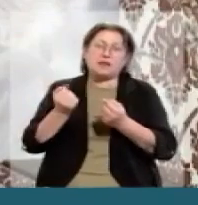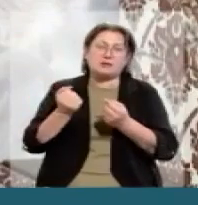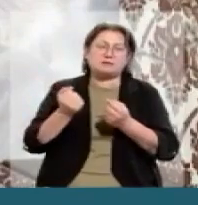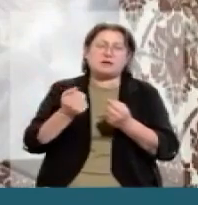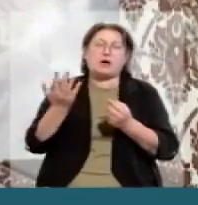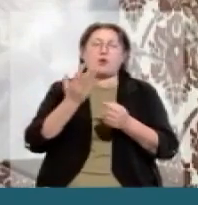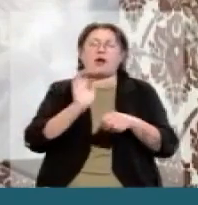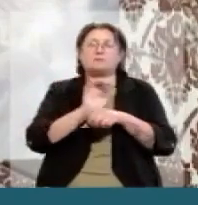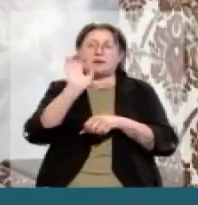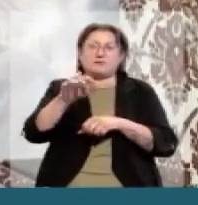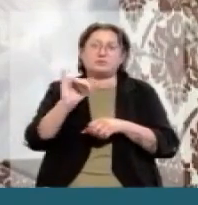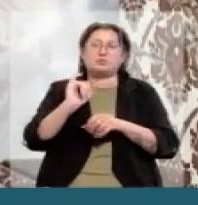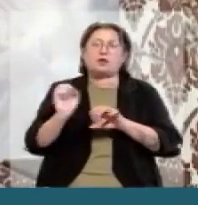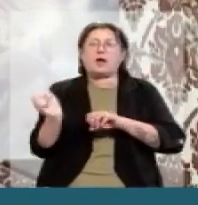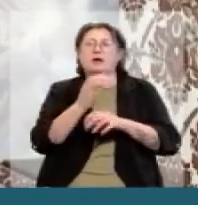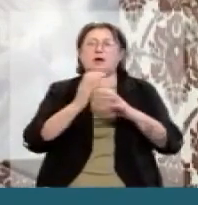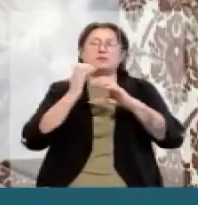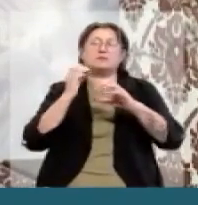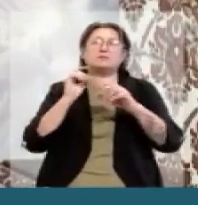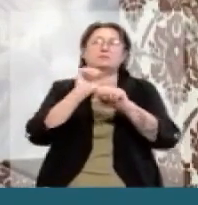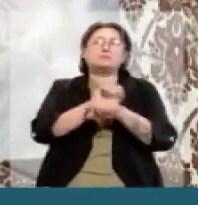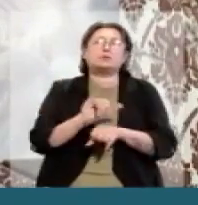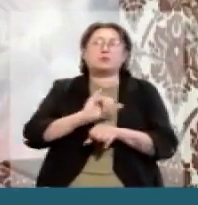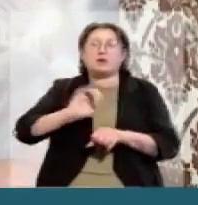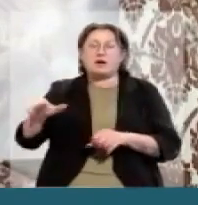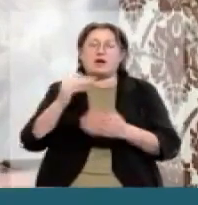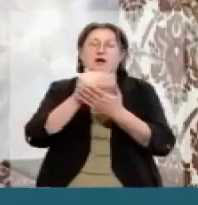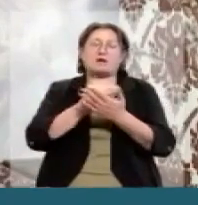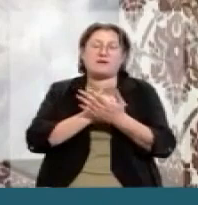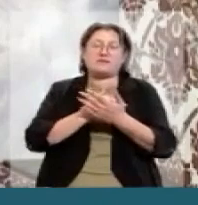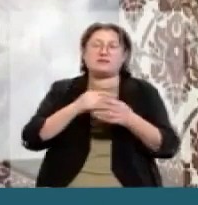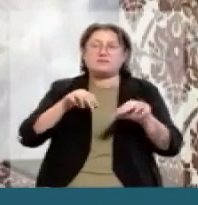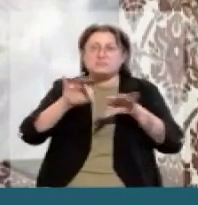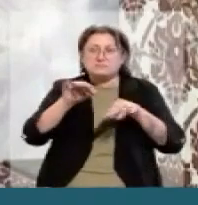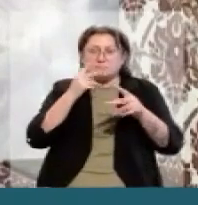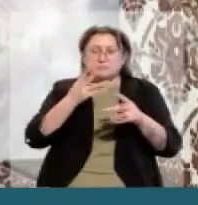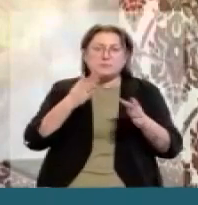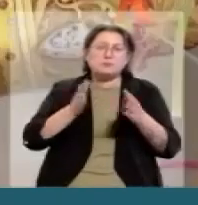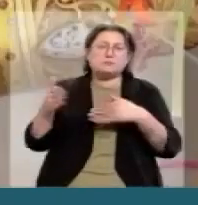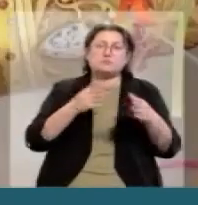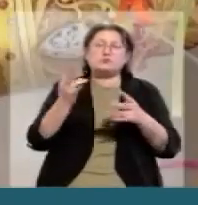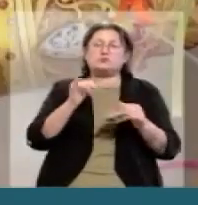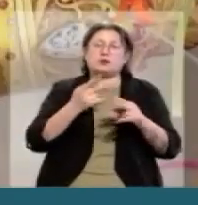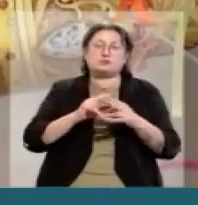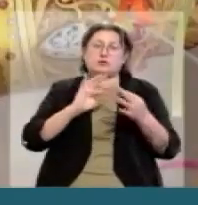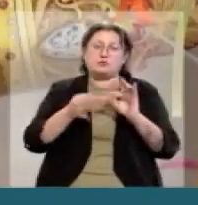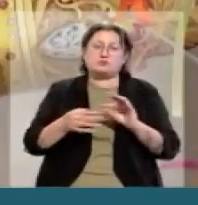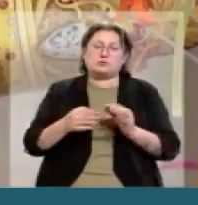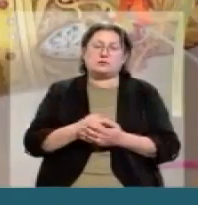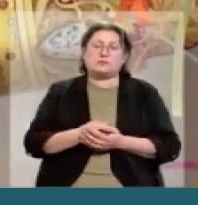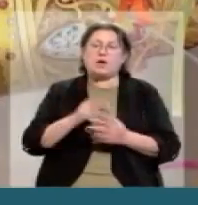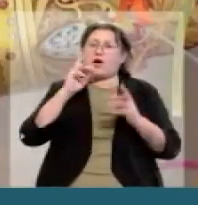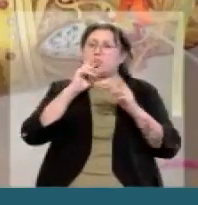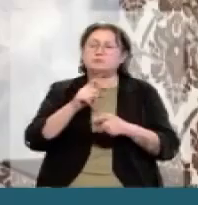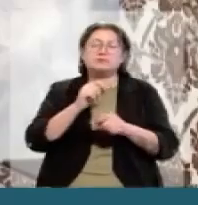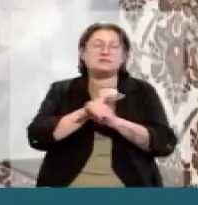принять, какой локомотив куда загнать, и плюс график исполненного движения надо делать, это очень сложно. Ошибок